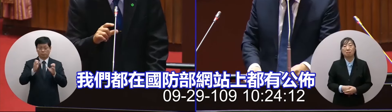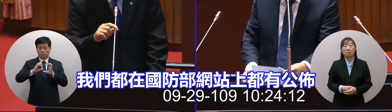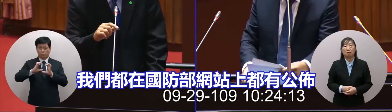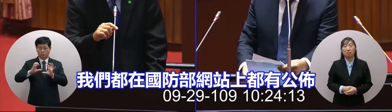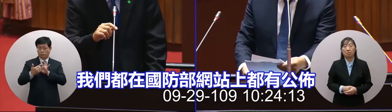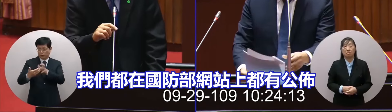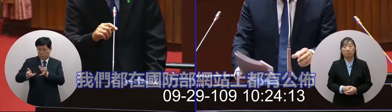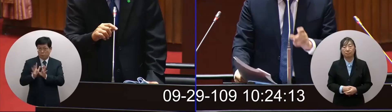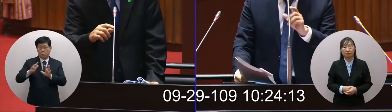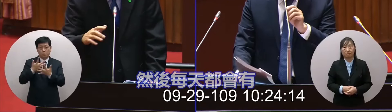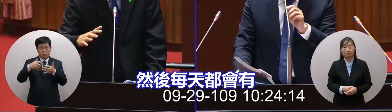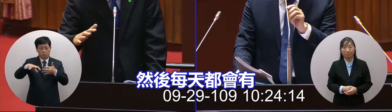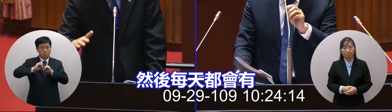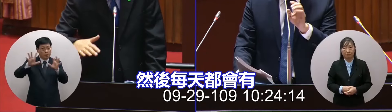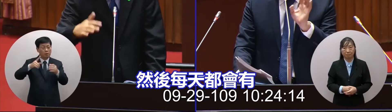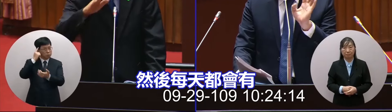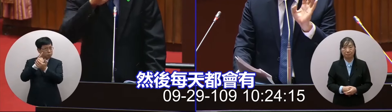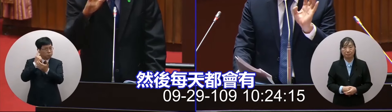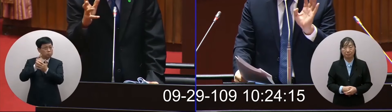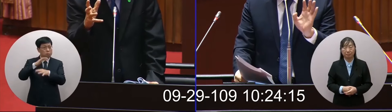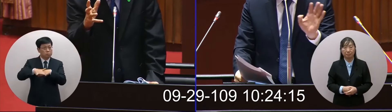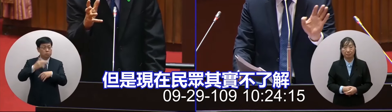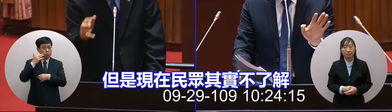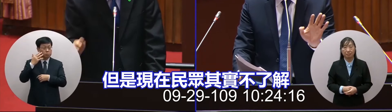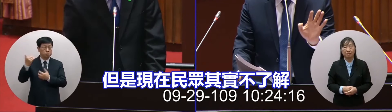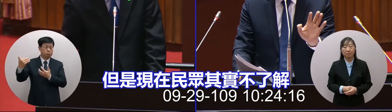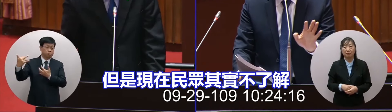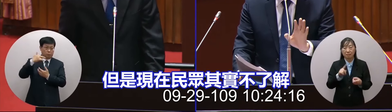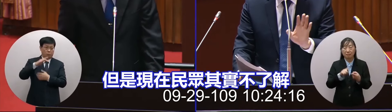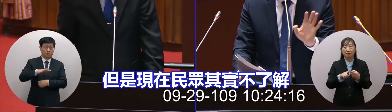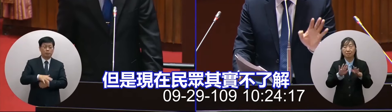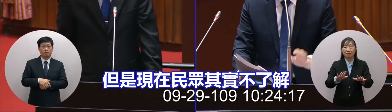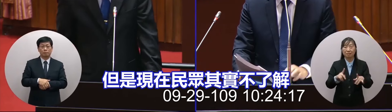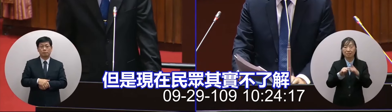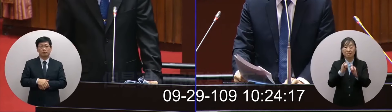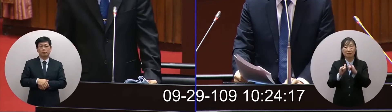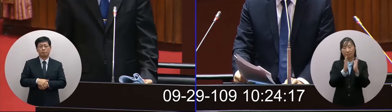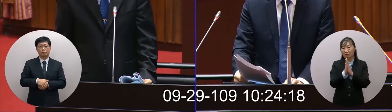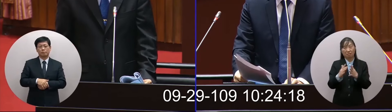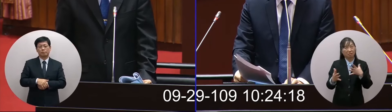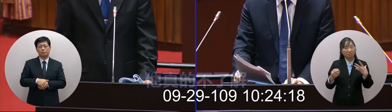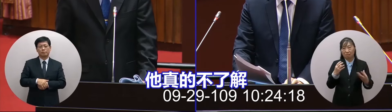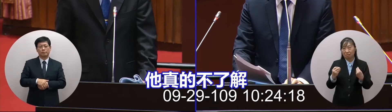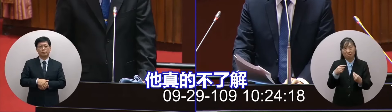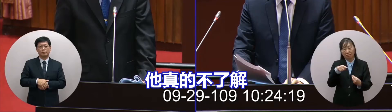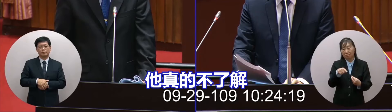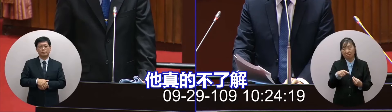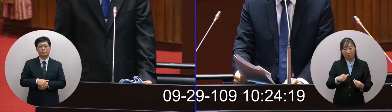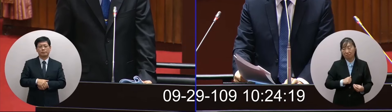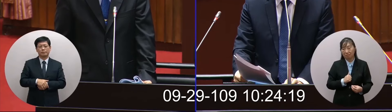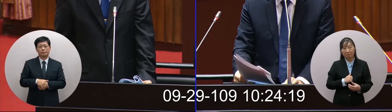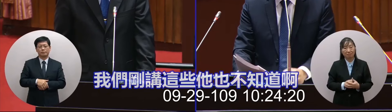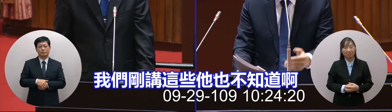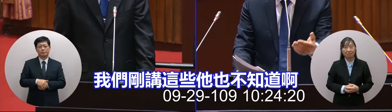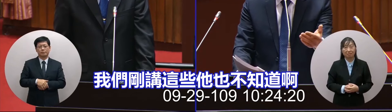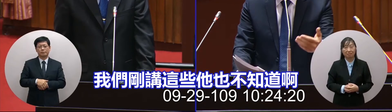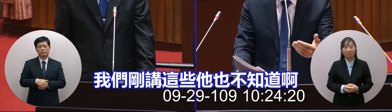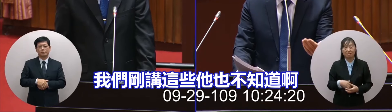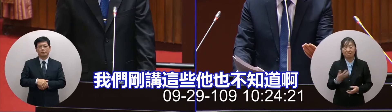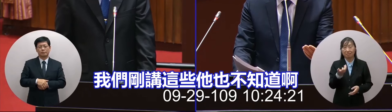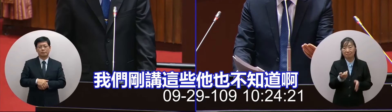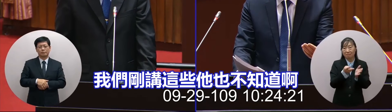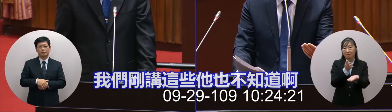的网站上都有公布，然后每天都会有他如果过。 但是现在民众其实不了解，他真的不了解。我们刚